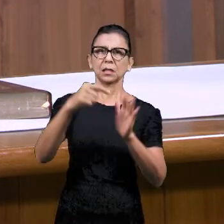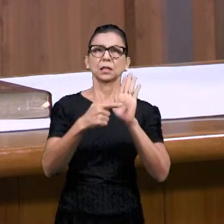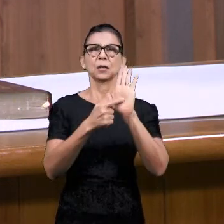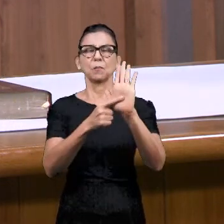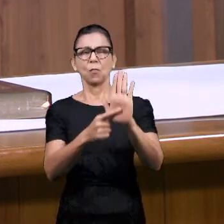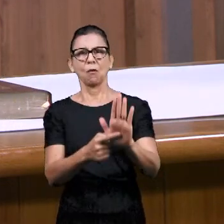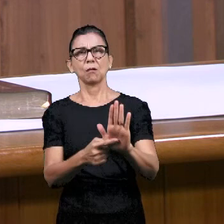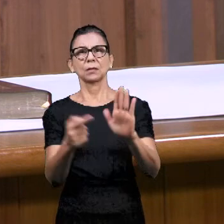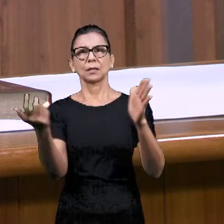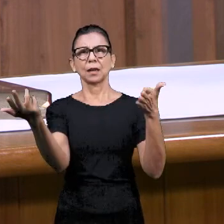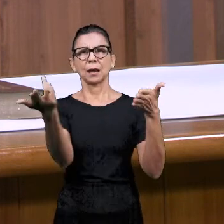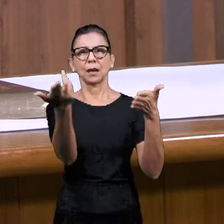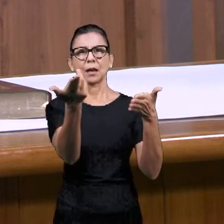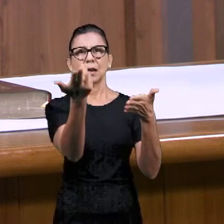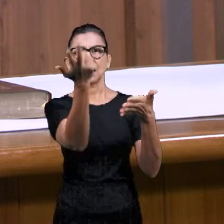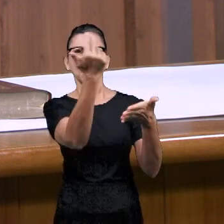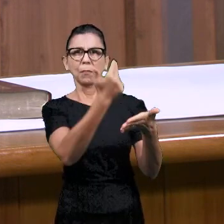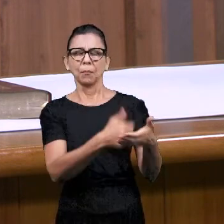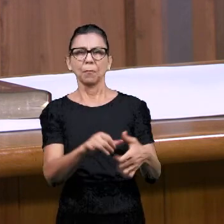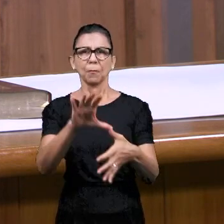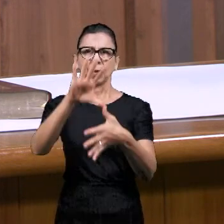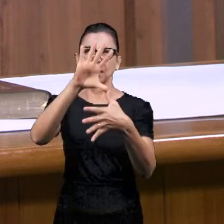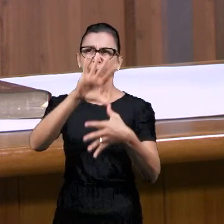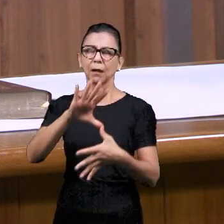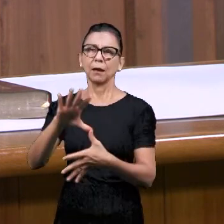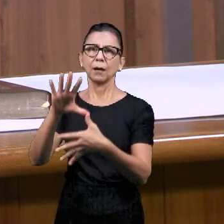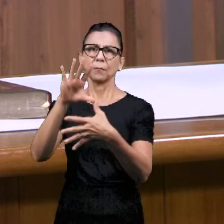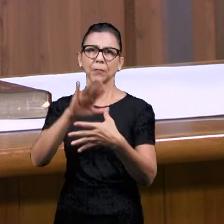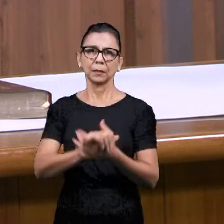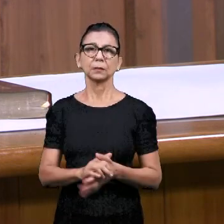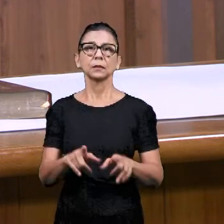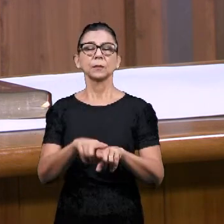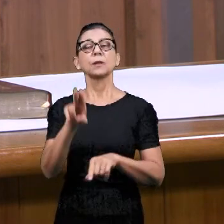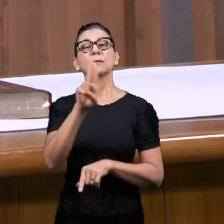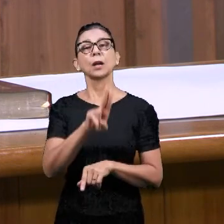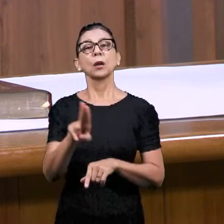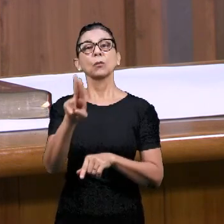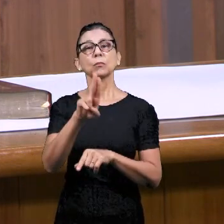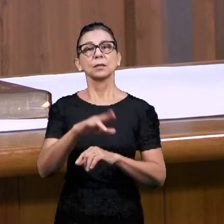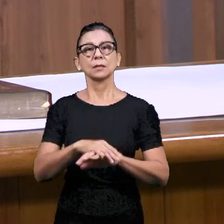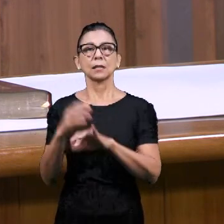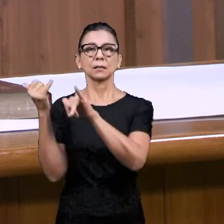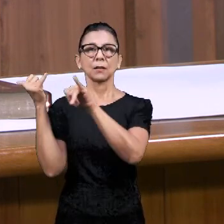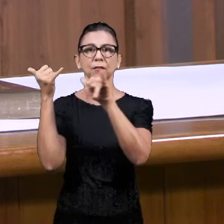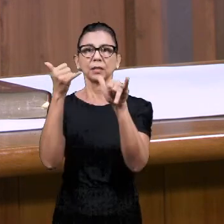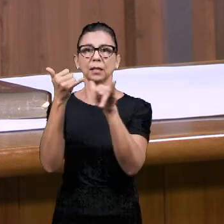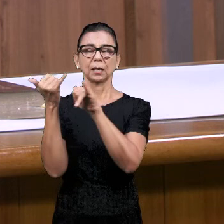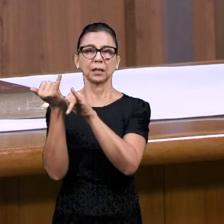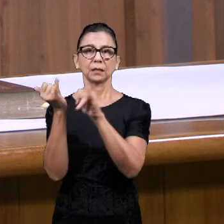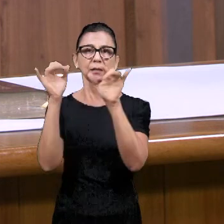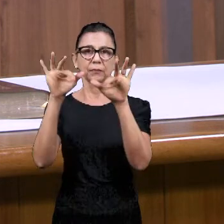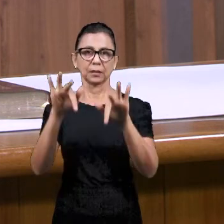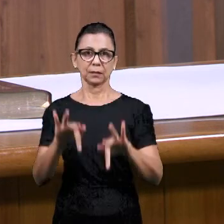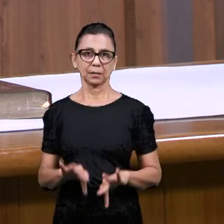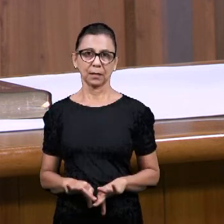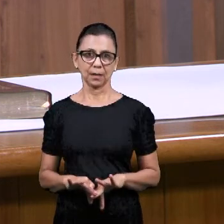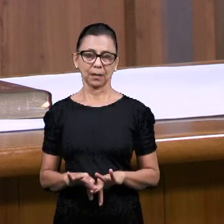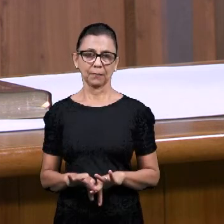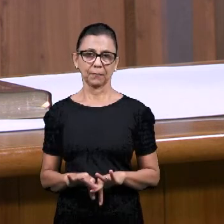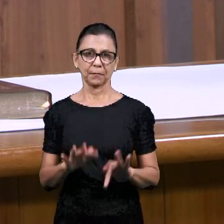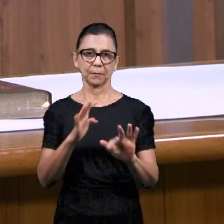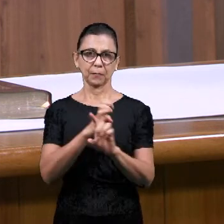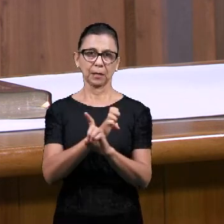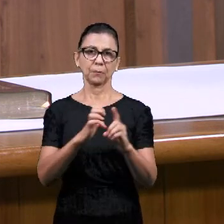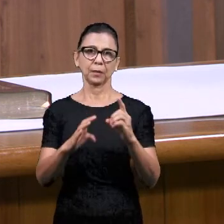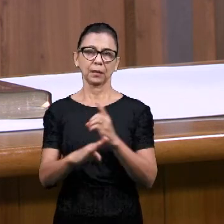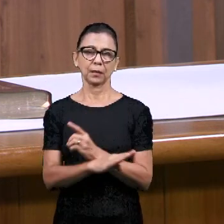long, plus complet, que vous connaissez, nous allons utiliser ce nouveau générique qui va finir cette école biblique dominicale.